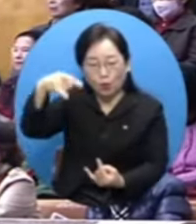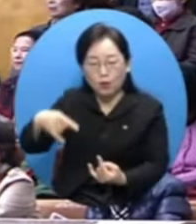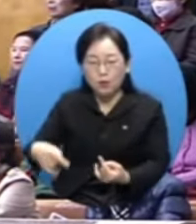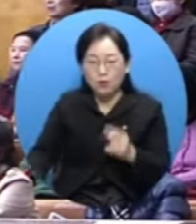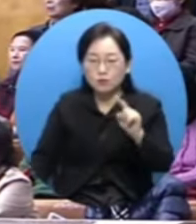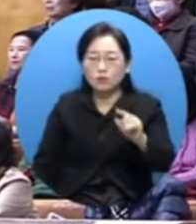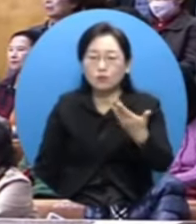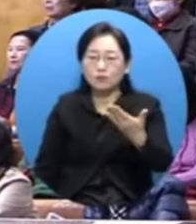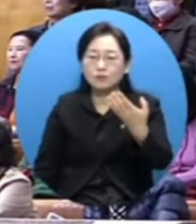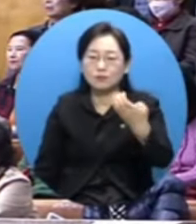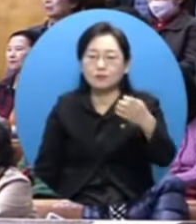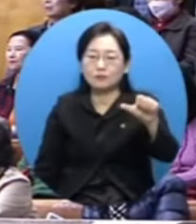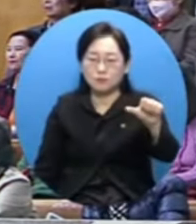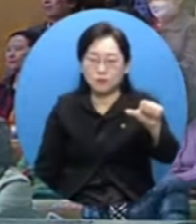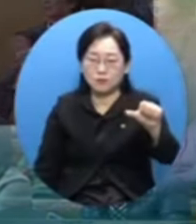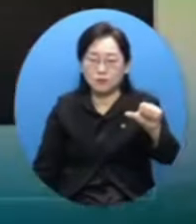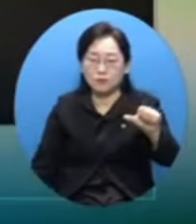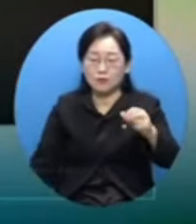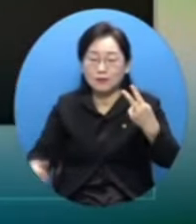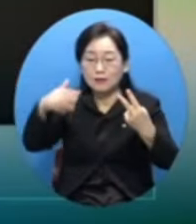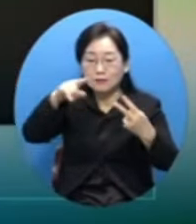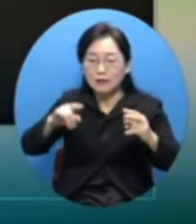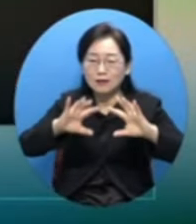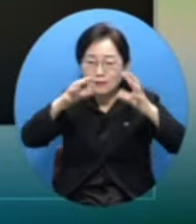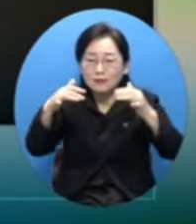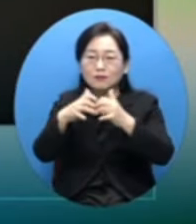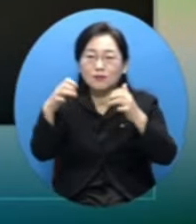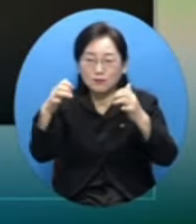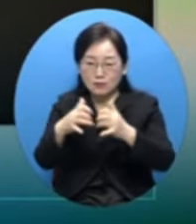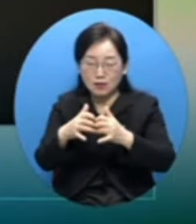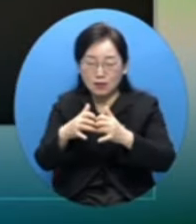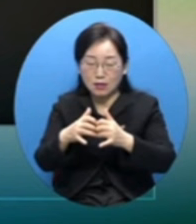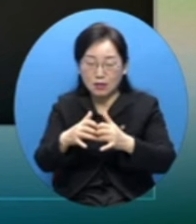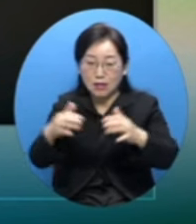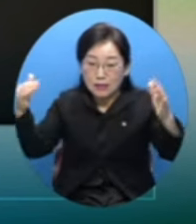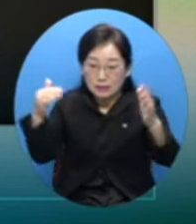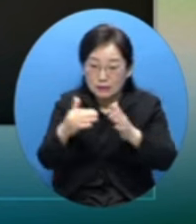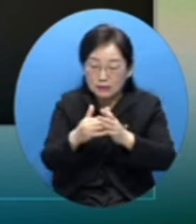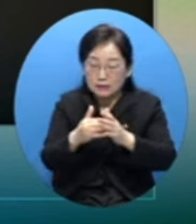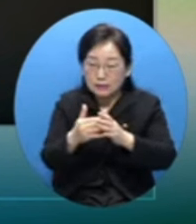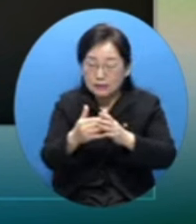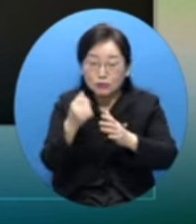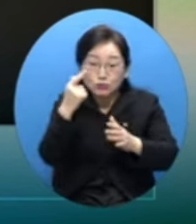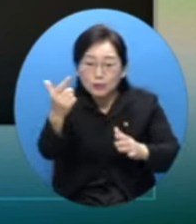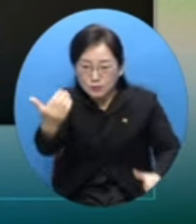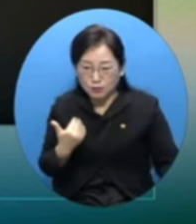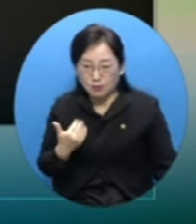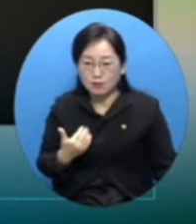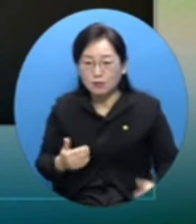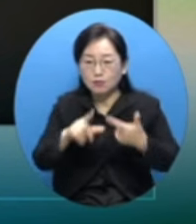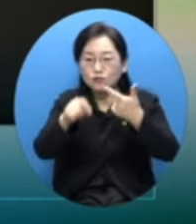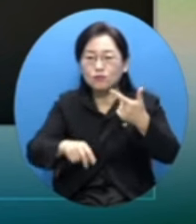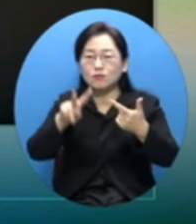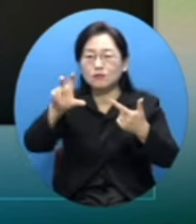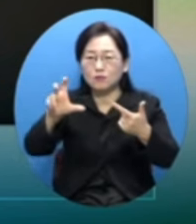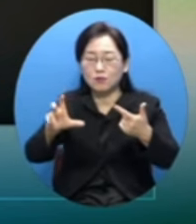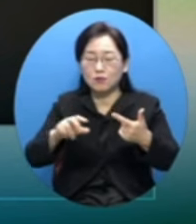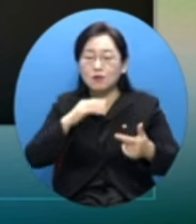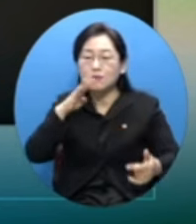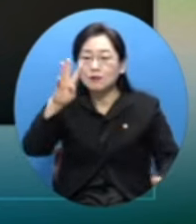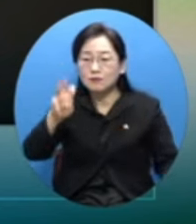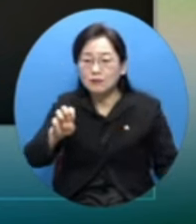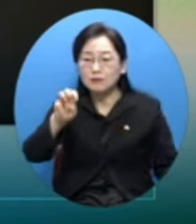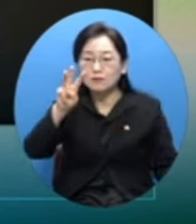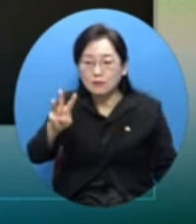1945년 2차 세계전쟁 종료 6개월을 앞두고 2월 21일 43살의